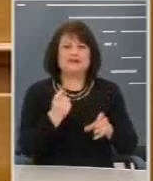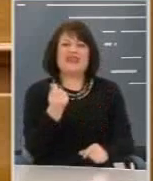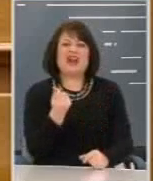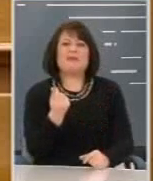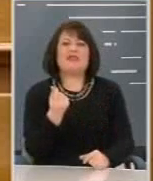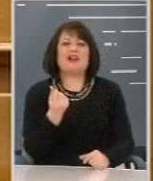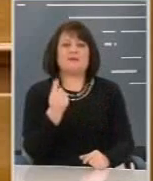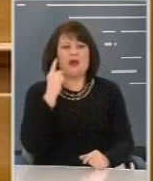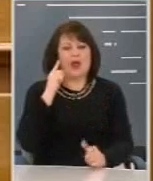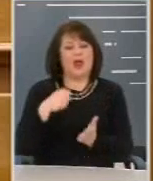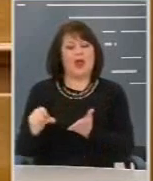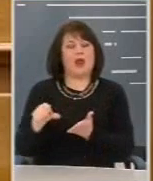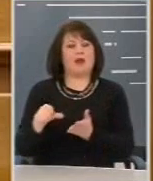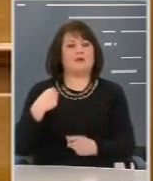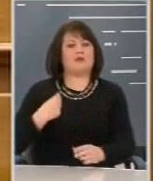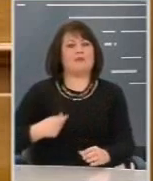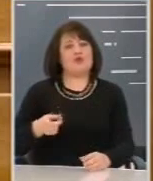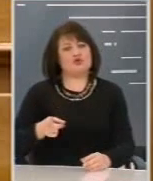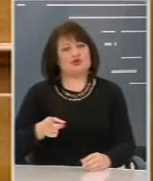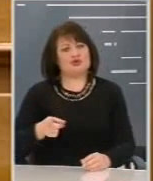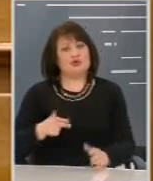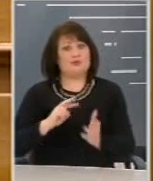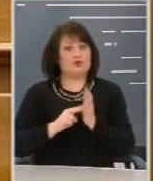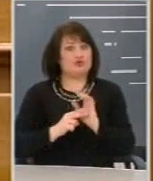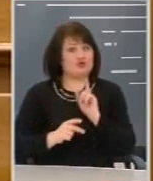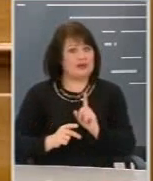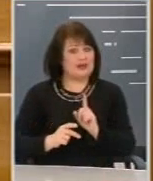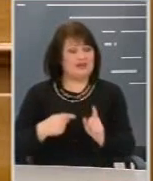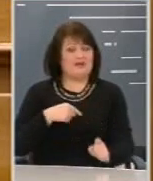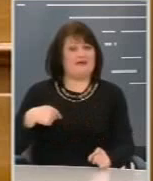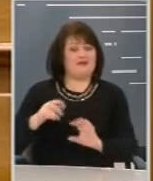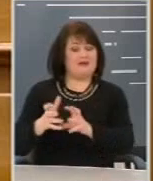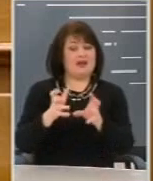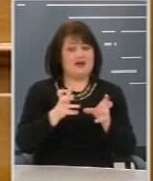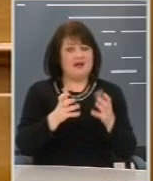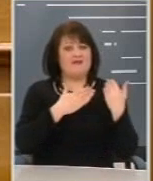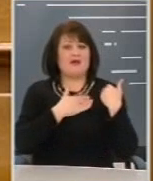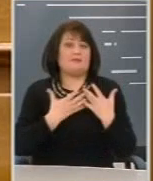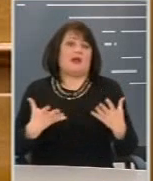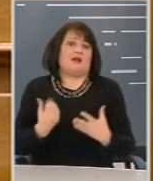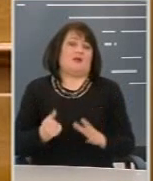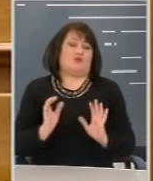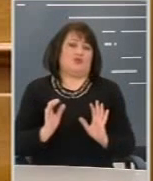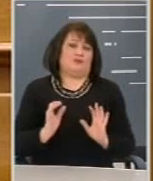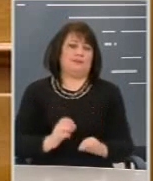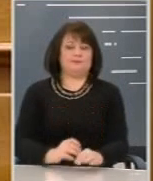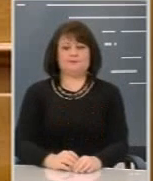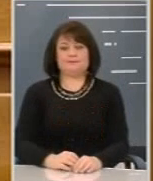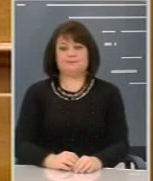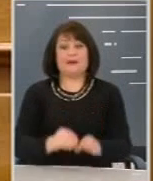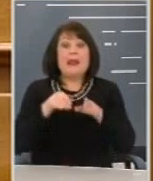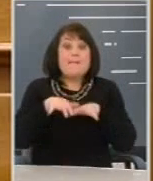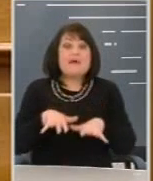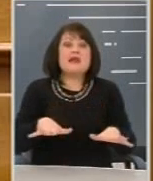μου διαγράψει και 170 που χρωστάει στο δημόσιο. Πρέπει να προσέχουμε. Οι καναλάρχες έχουν τεράστια ευθύνη. Και επειδή επηρεάζουν